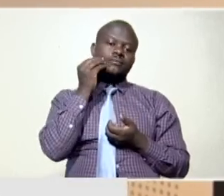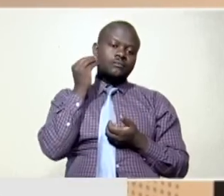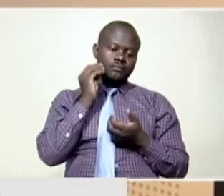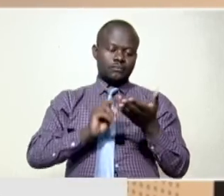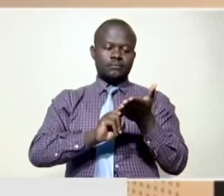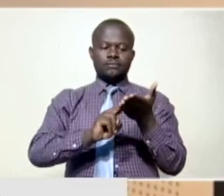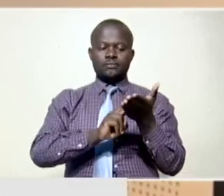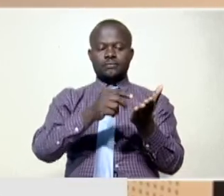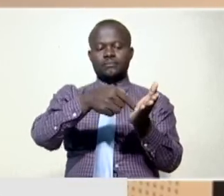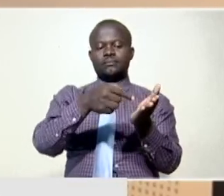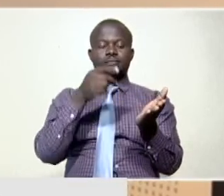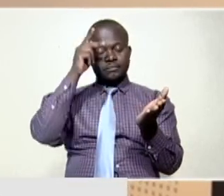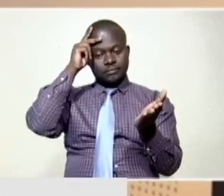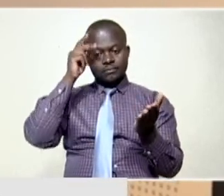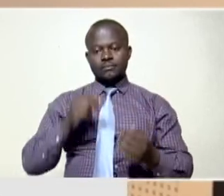umusaruro.